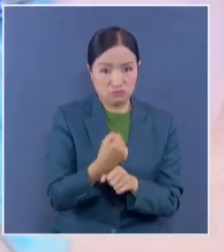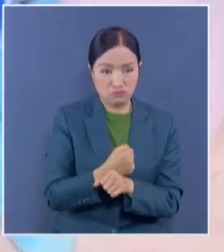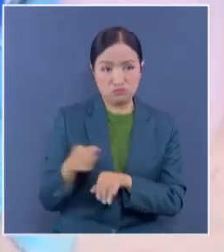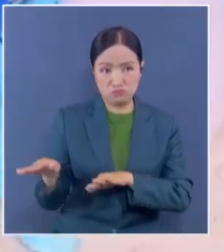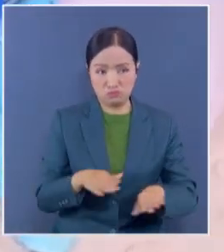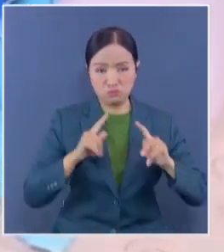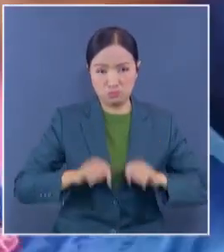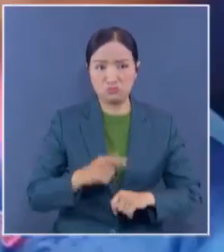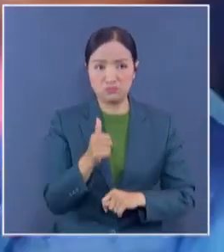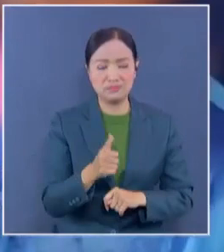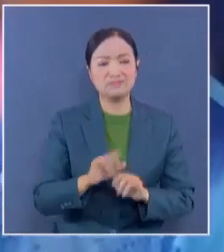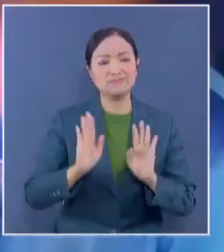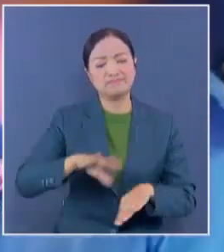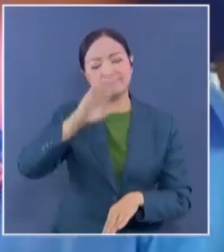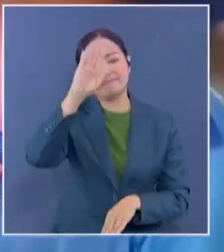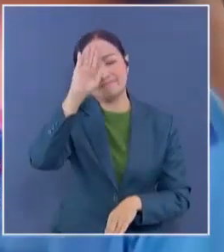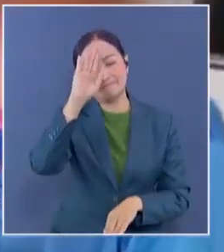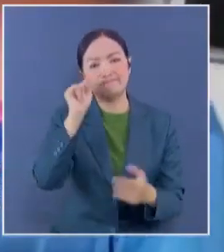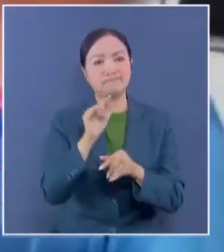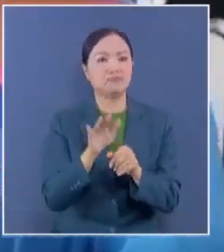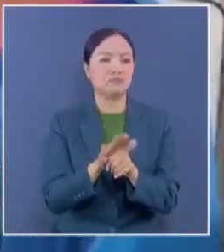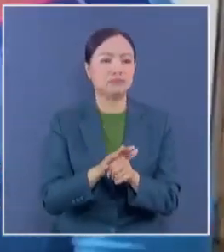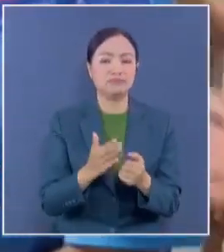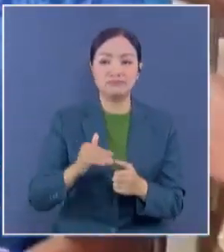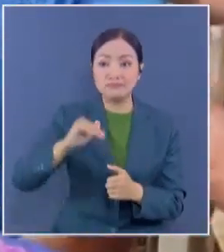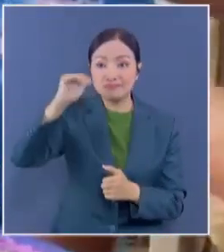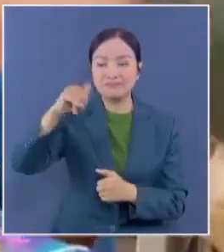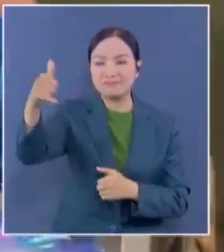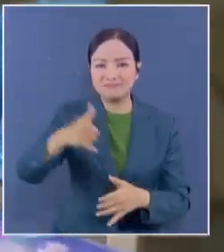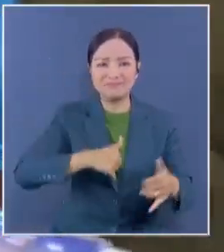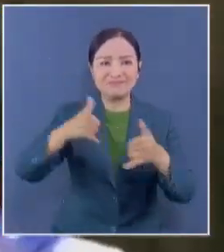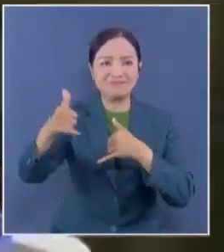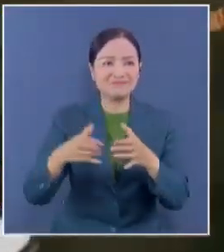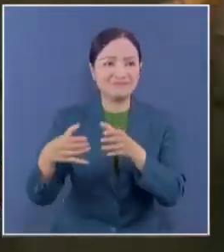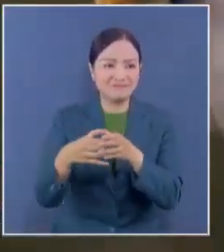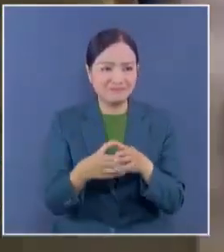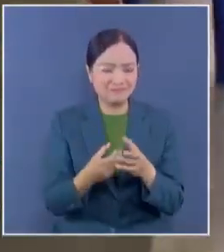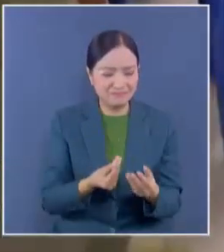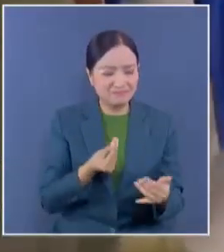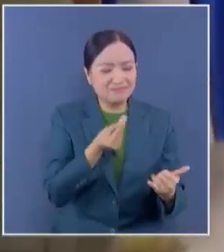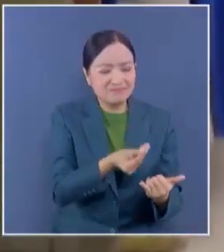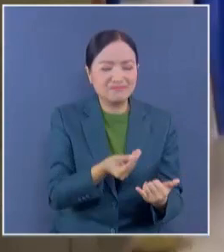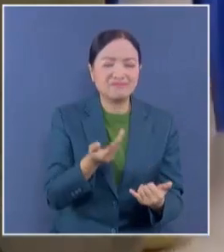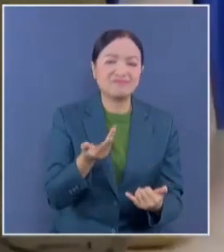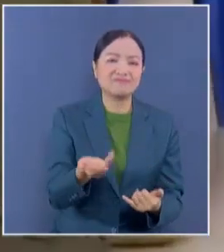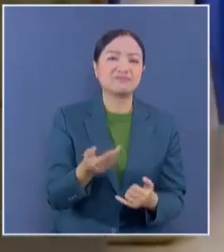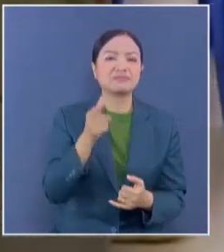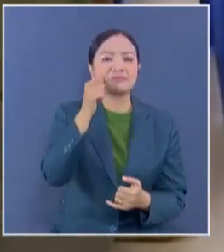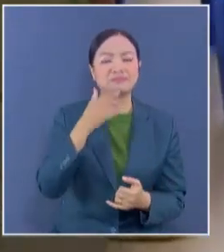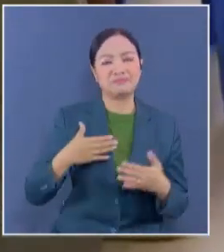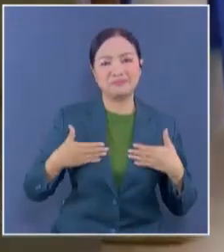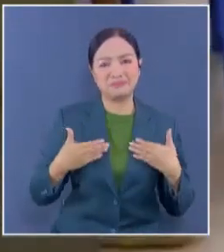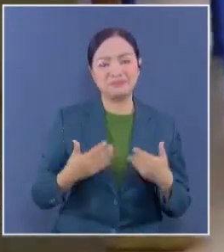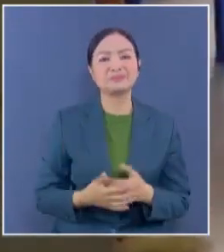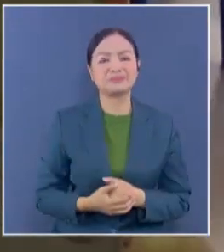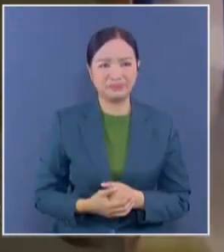แต่ว่าแน่ดันมาเจ็บป่วยซะก่อนนะครับแต่เอาล่ะพี่ๆกู้ภัยกลุ่มนี้อาสาสมัครร่วมกับตันยูเพชรบูรณ์ก็มาส่งความ